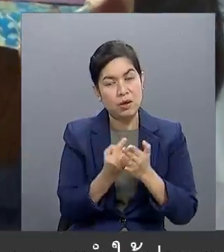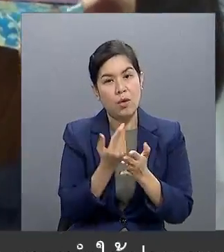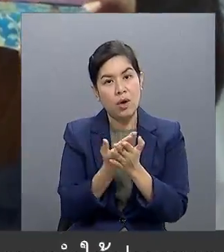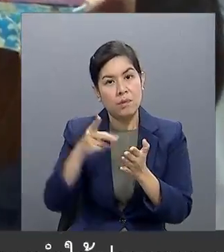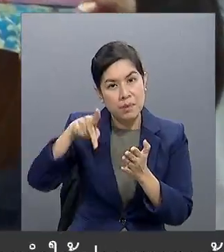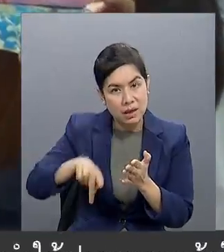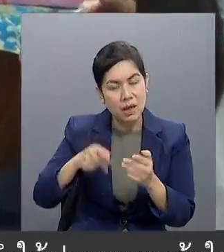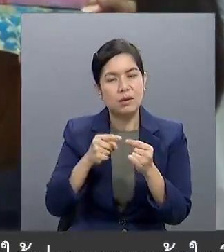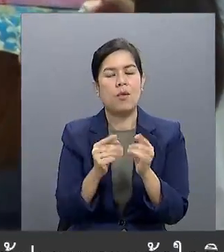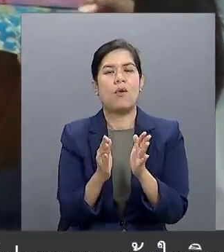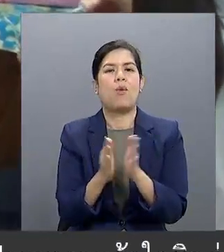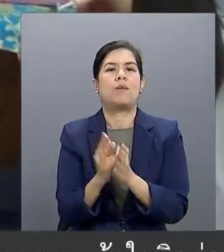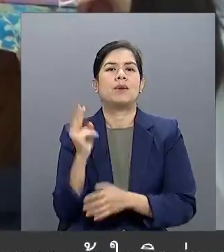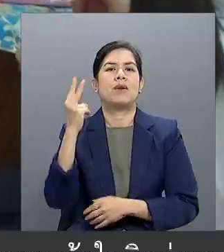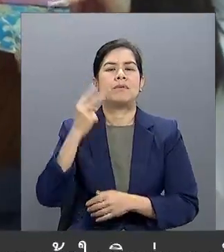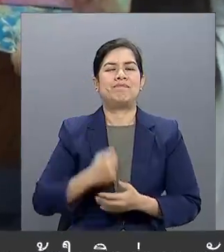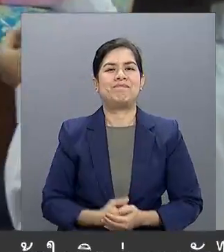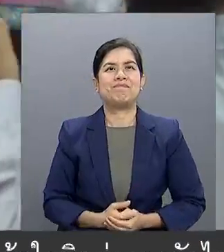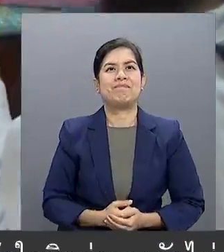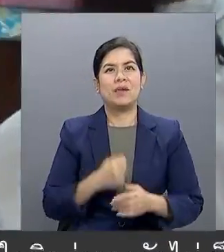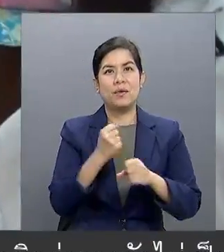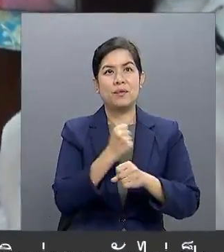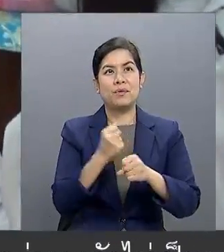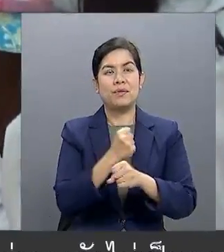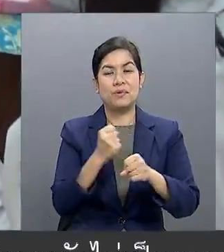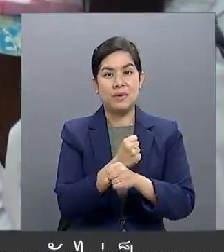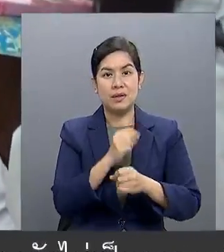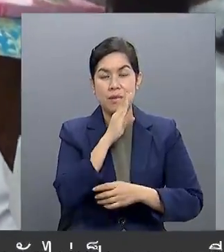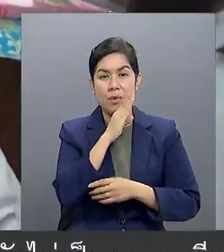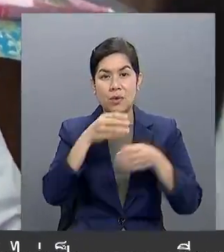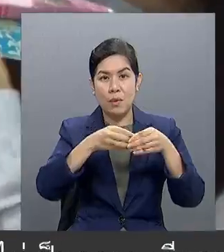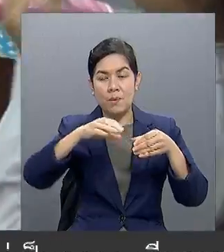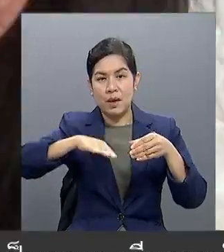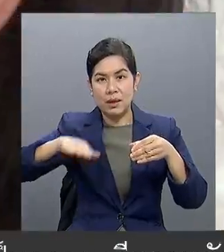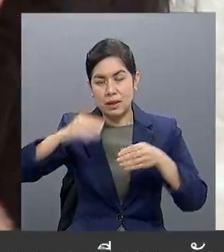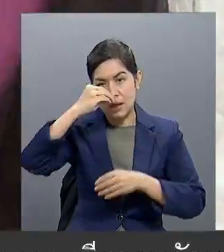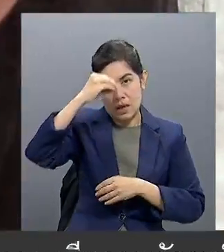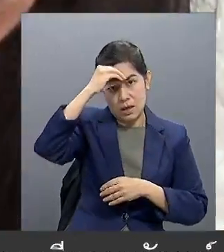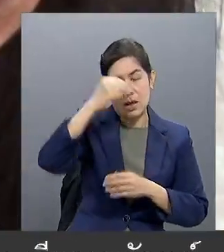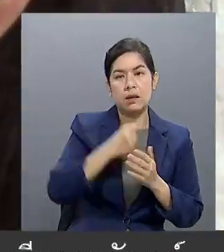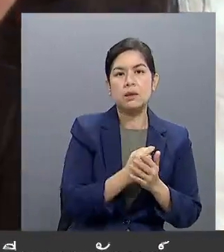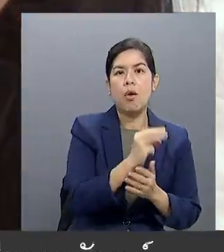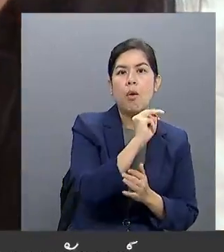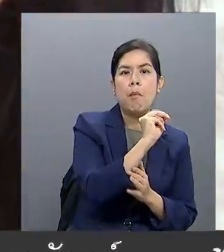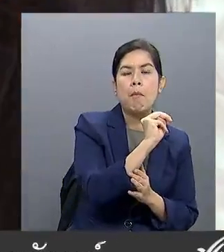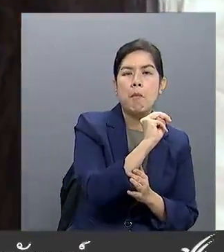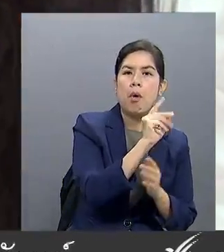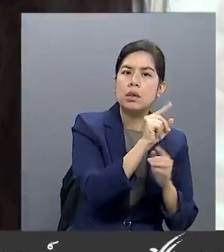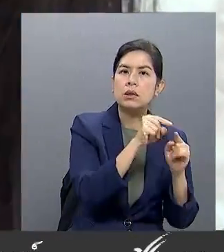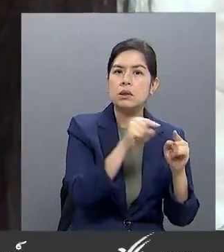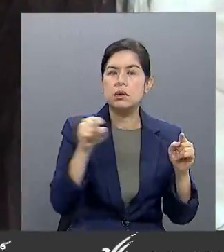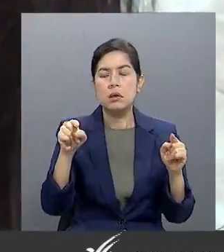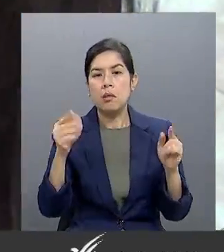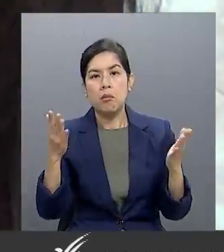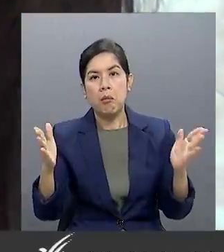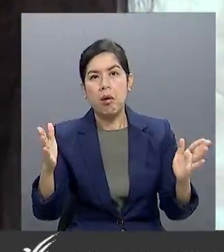ฝึกไว้เพราะว่าเดี๋ยวถ้าเกิดยังไงก็ตามเนี่ยเด็กช่วงประมาณมัธยมประถมเนี่ยมีอีเวนต์แสดงนั่นแสดงนี่ตลอดอยู่แล้ว แต่ยังไงให้เขามี